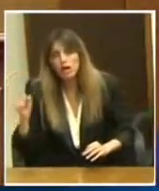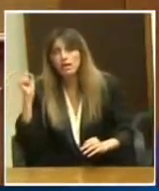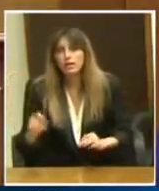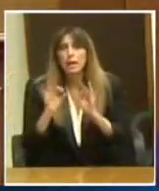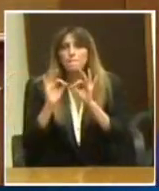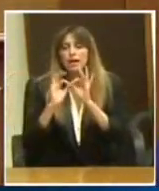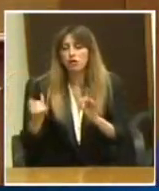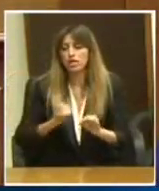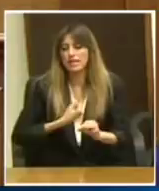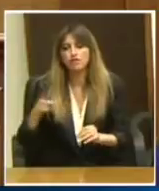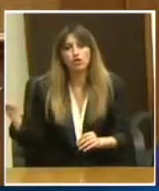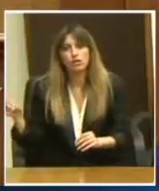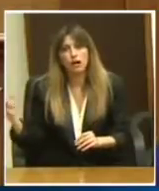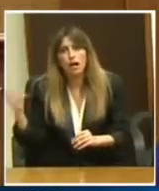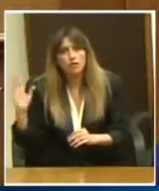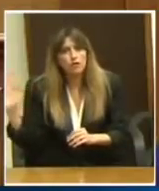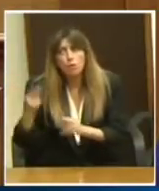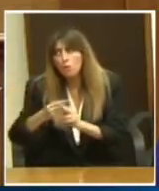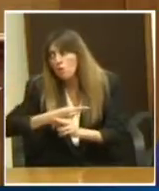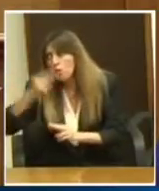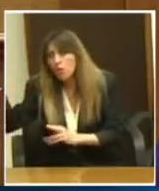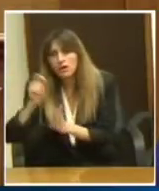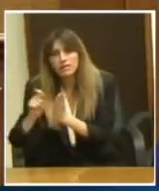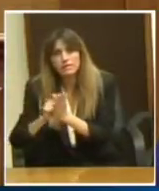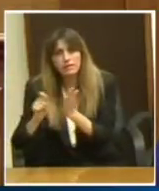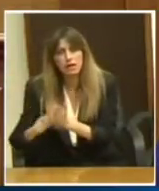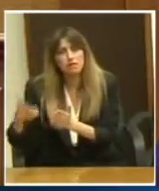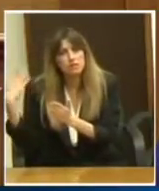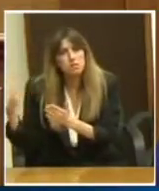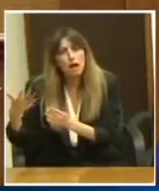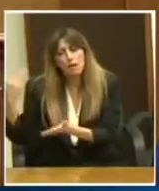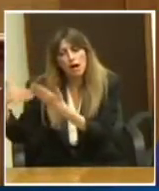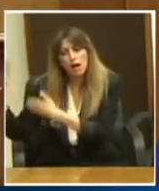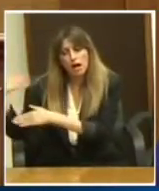πλάτη του ελληνικού λαού. Αλλά ας μην πάμε τόσο μακριά.